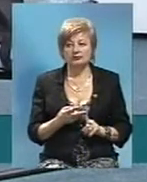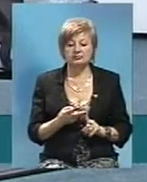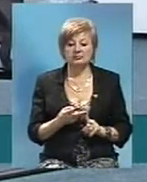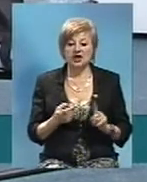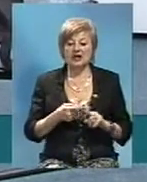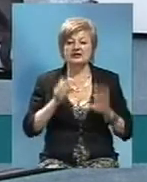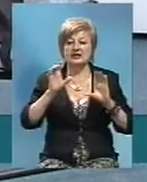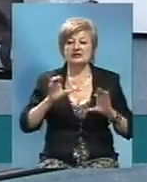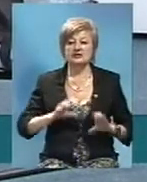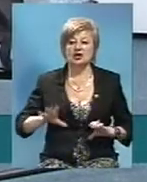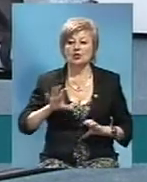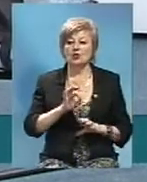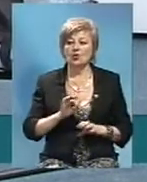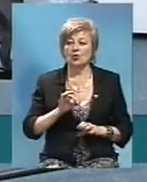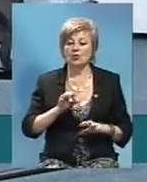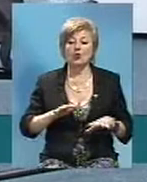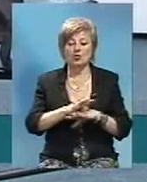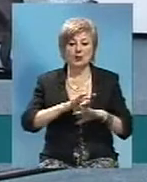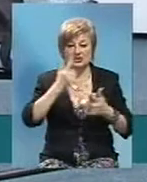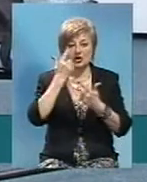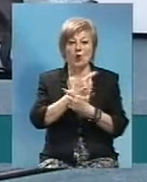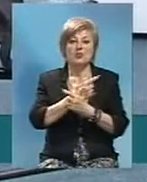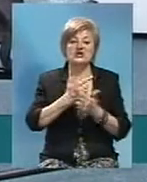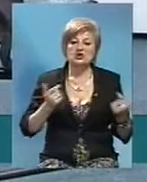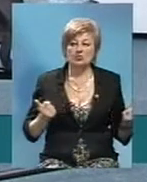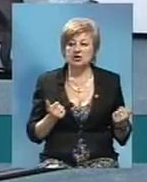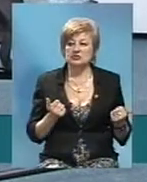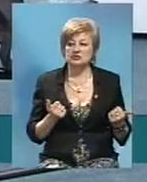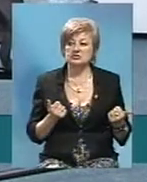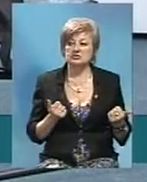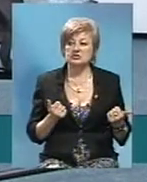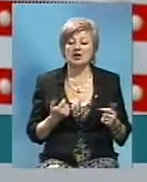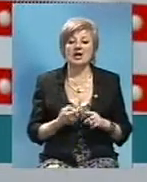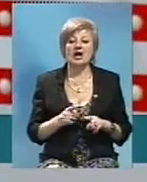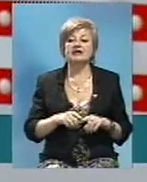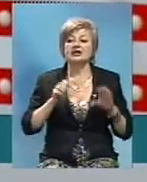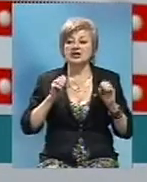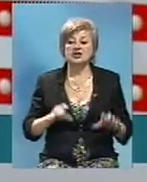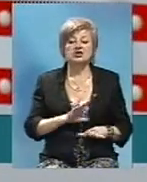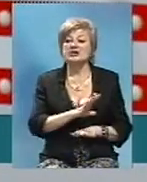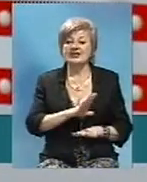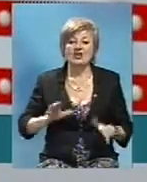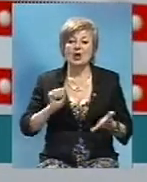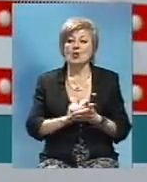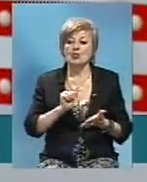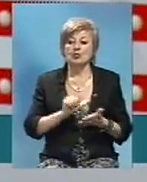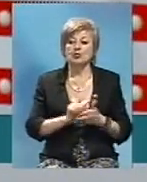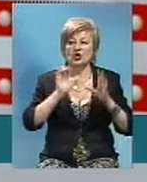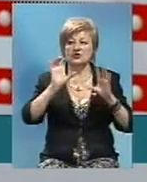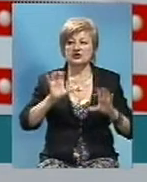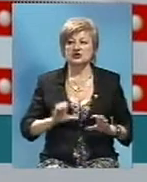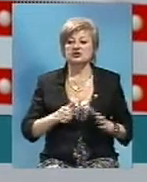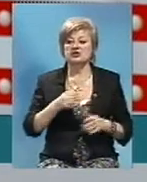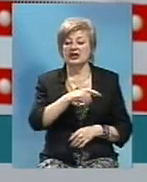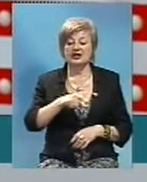це закон про доступ до публічної інформації. А саме? Це рішення не було опубліковано в порядку закону за 20